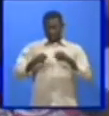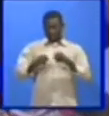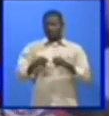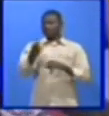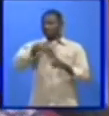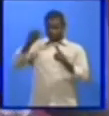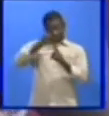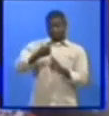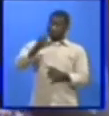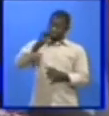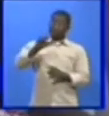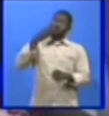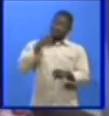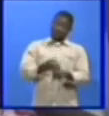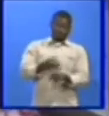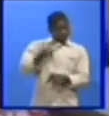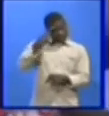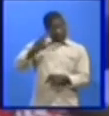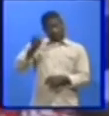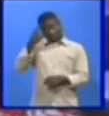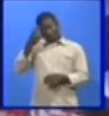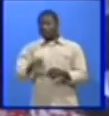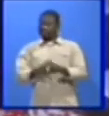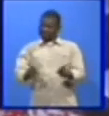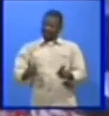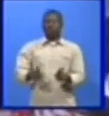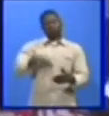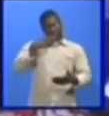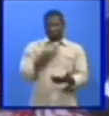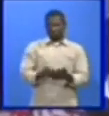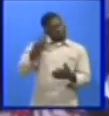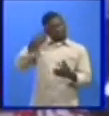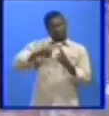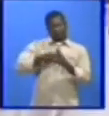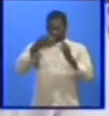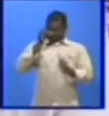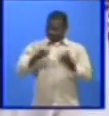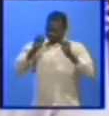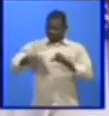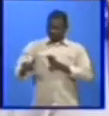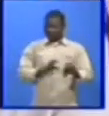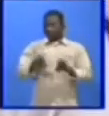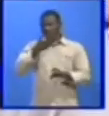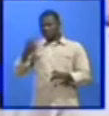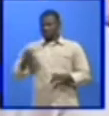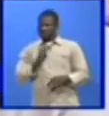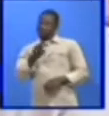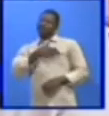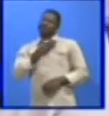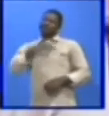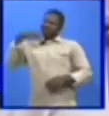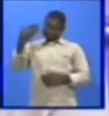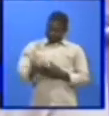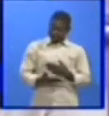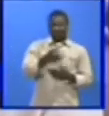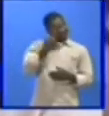un peu difficile pour le gouvernement. Il y a pas mal. Bon, s'ils peuvent faire encore mieux, ça sera pas mal. Cette baisse est la bienvenue. S'ils peuvent